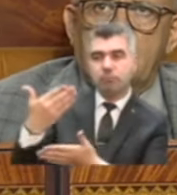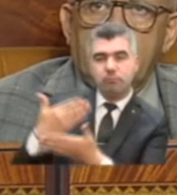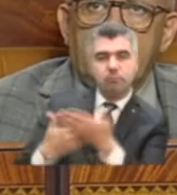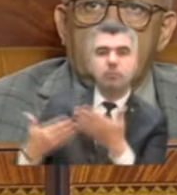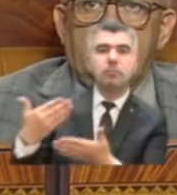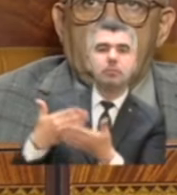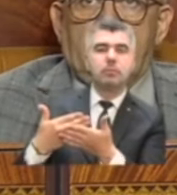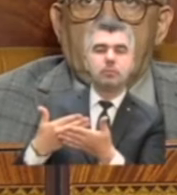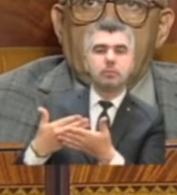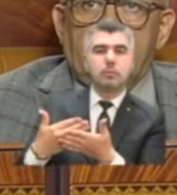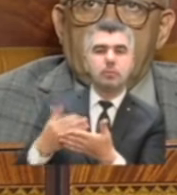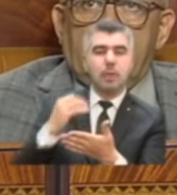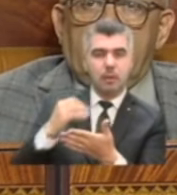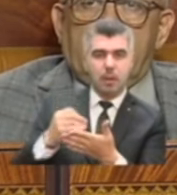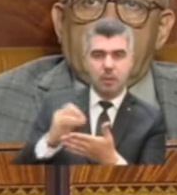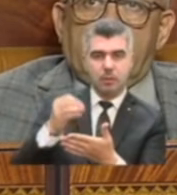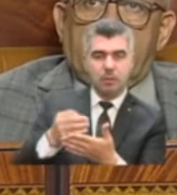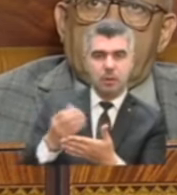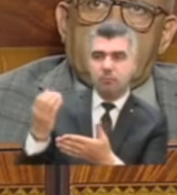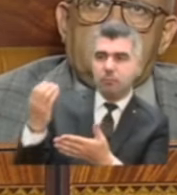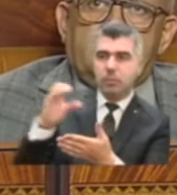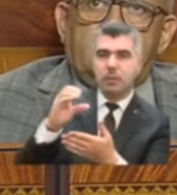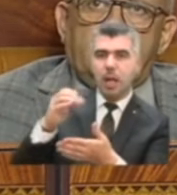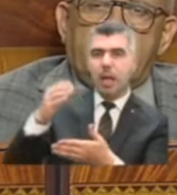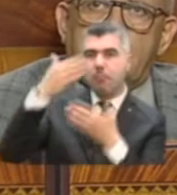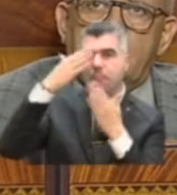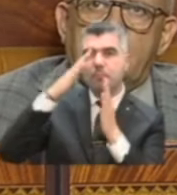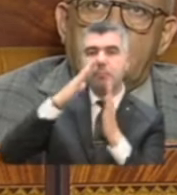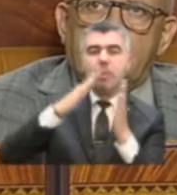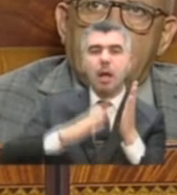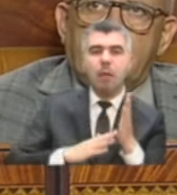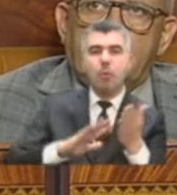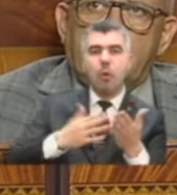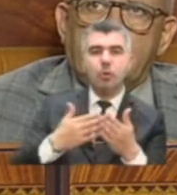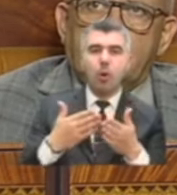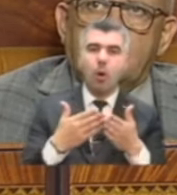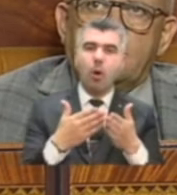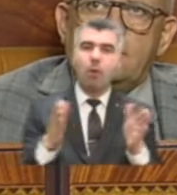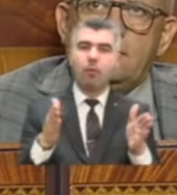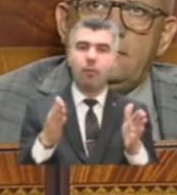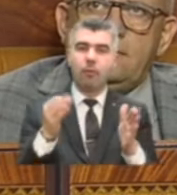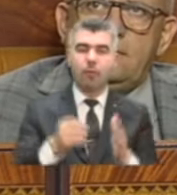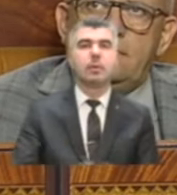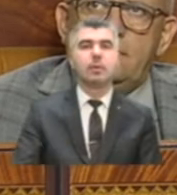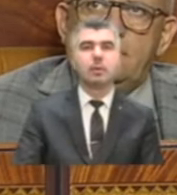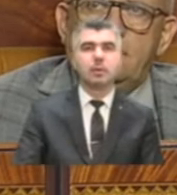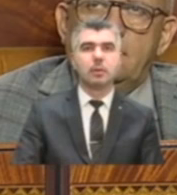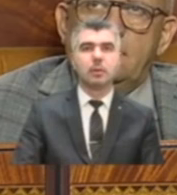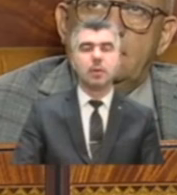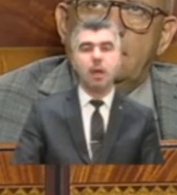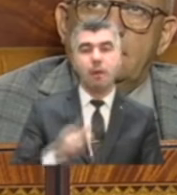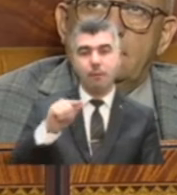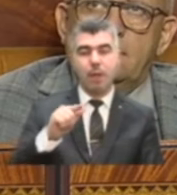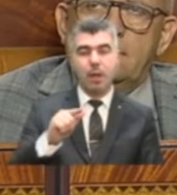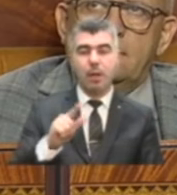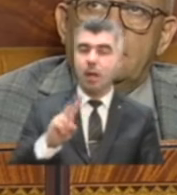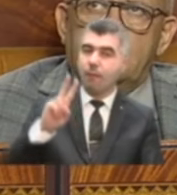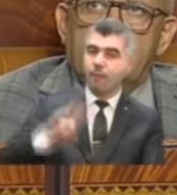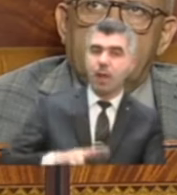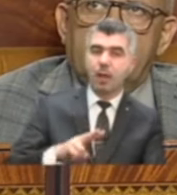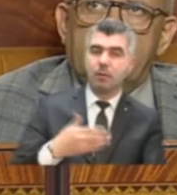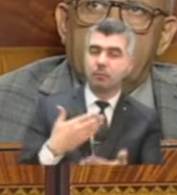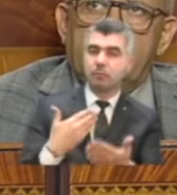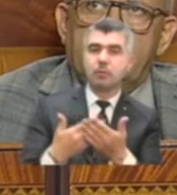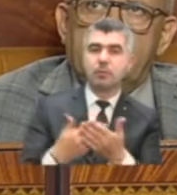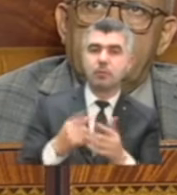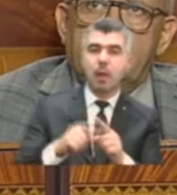والحضاري ويعزز صورة المملكة المغربية وفق منظور منفتح. الواقع أن هناك مجهود كبير تبذله الحكومة